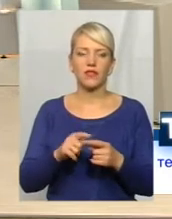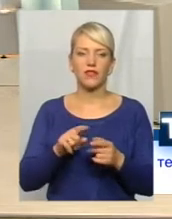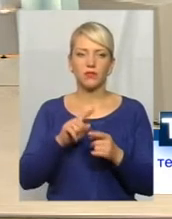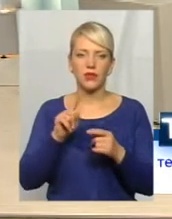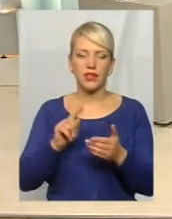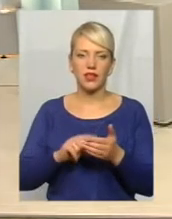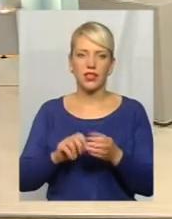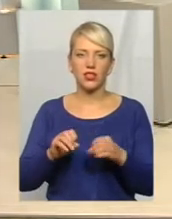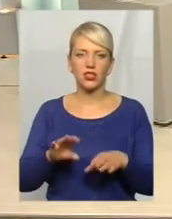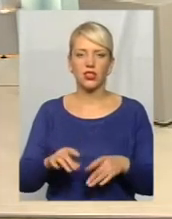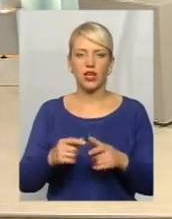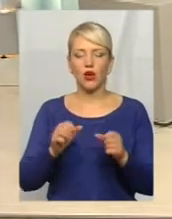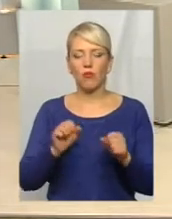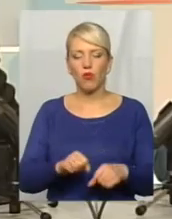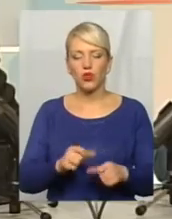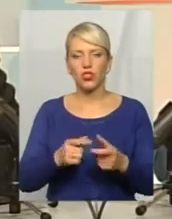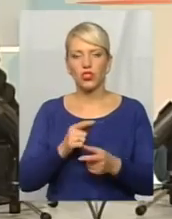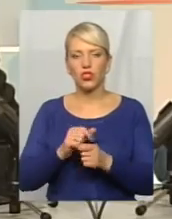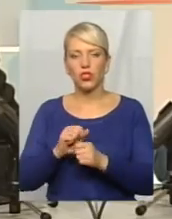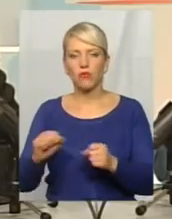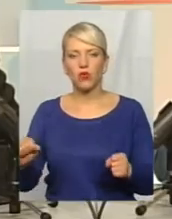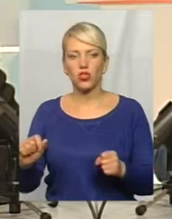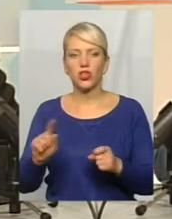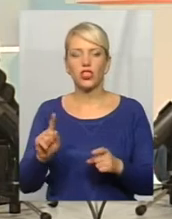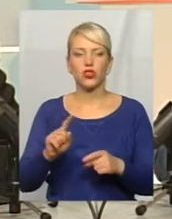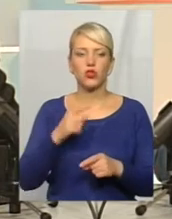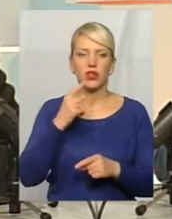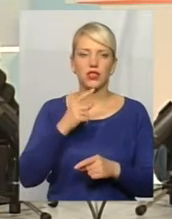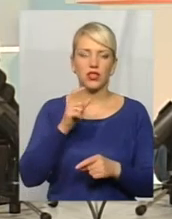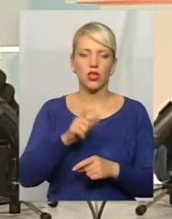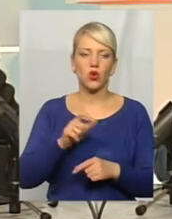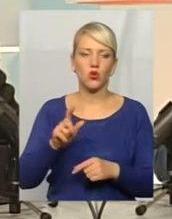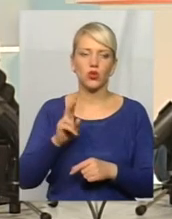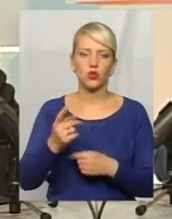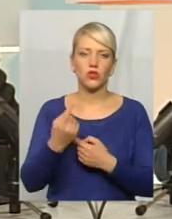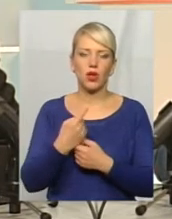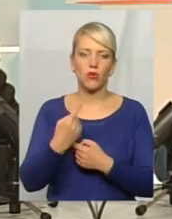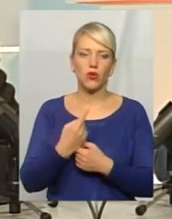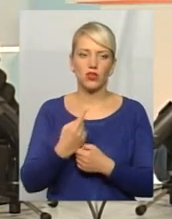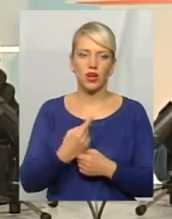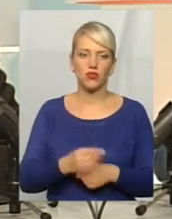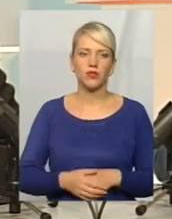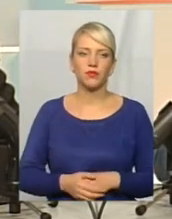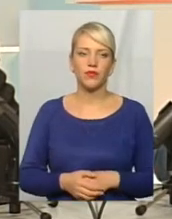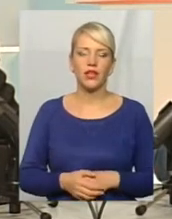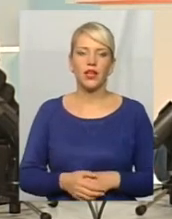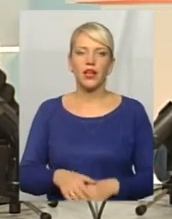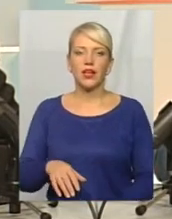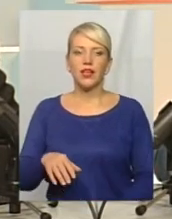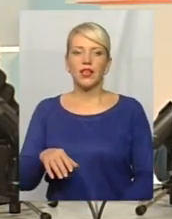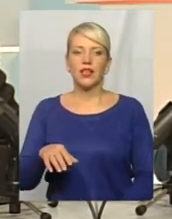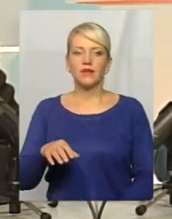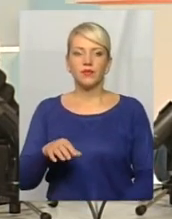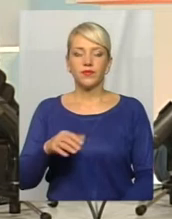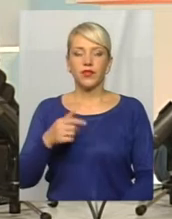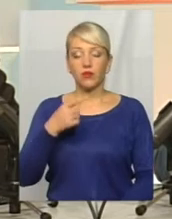так? Задала питання, можна чи не можна, і що казати тим людям, які кажуть... Забороняють, так? Так. От ОСББ двірник каже,